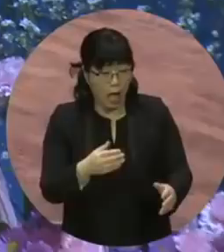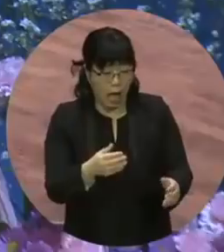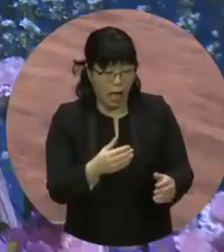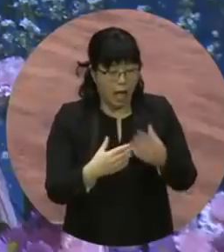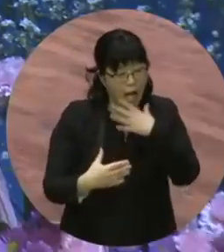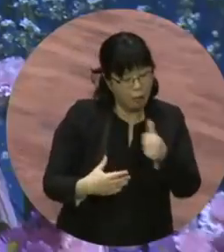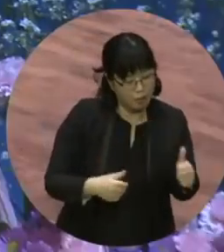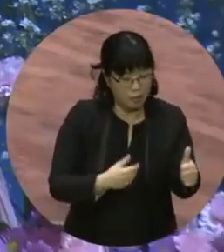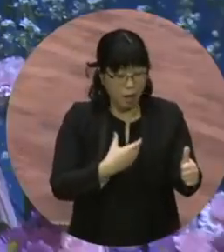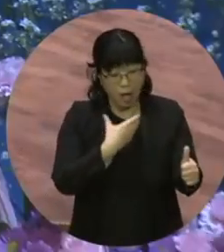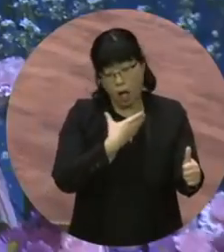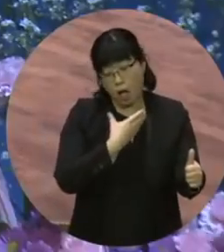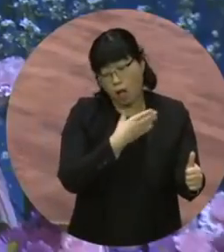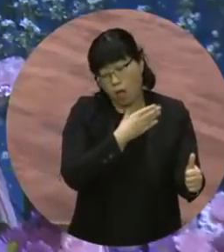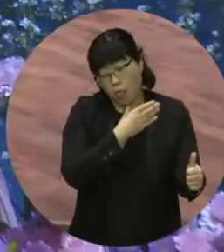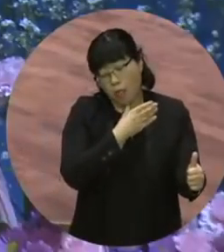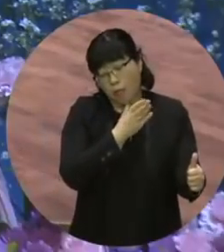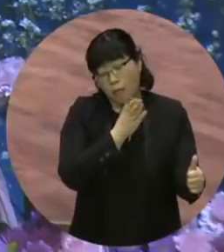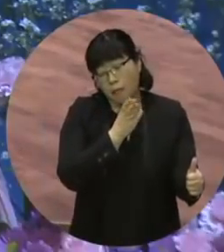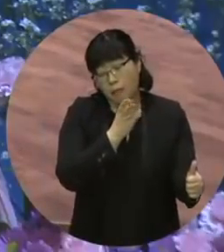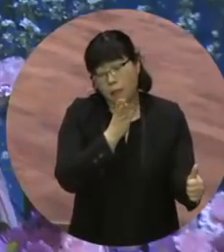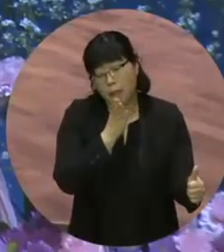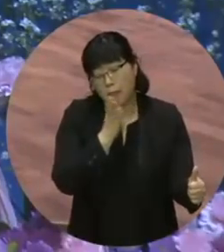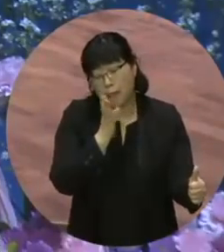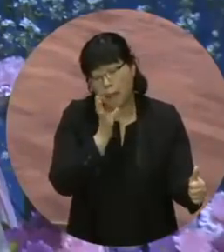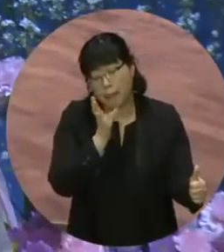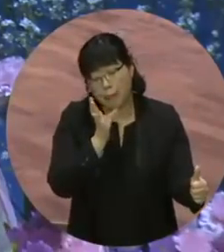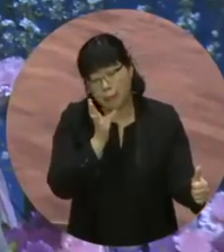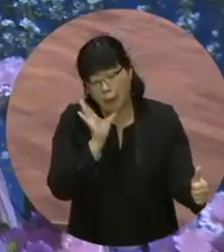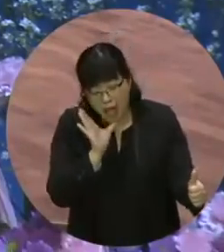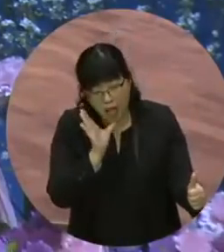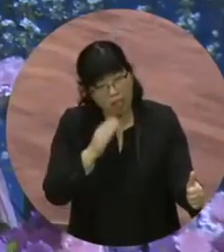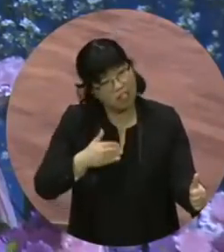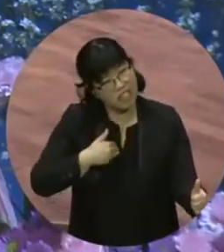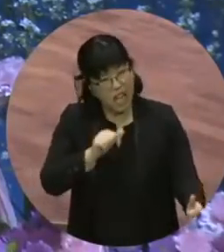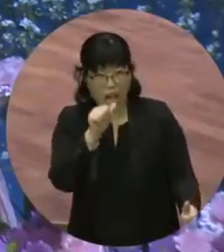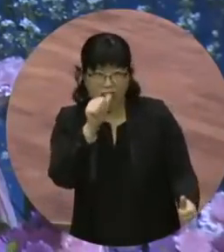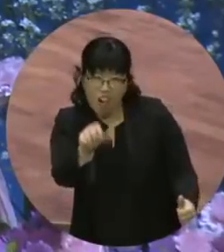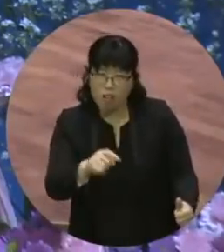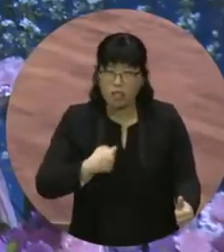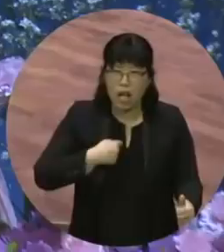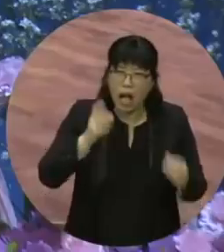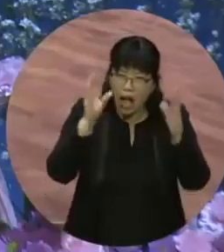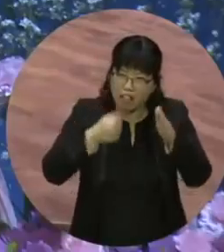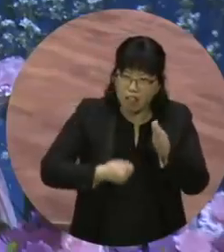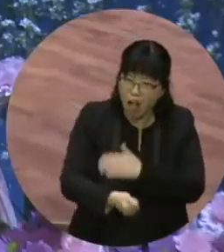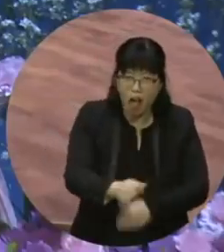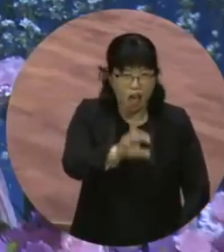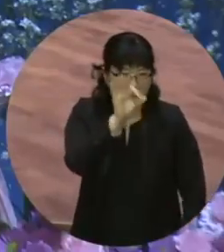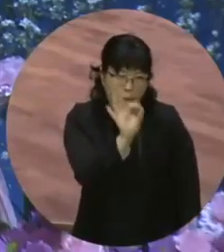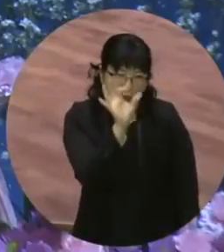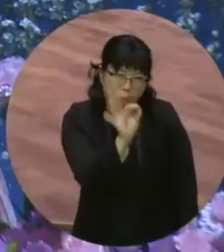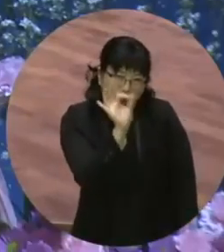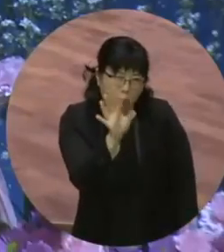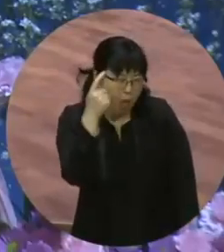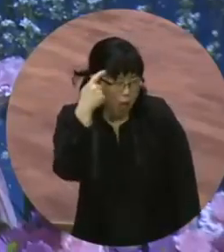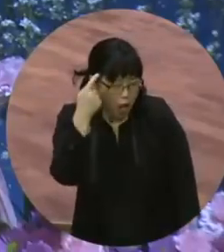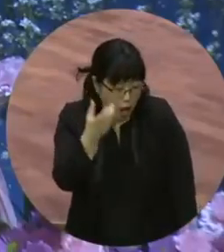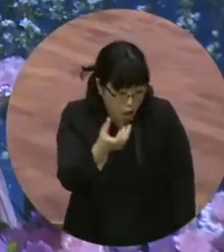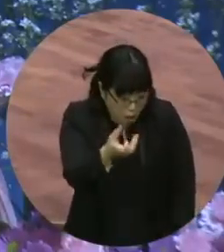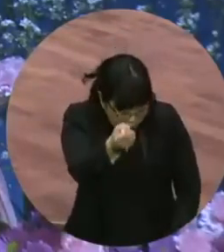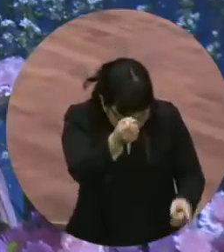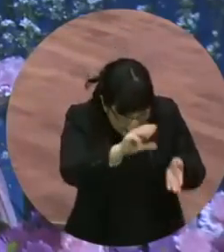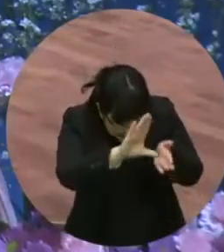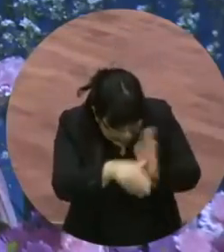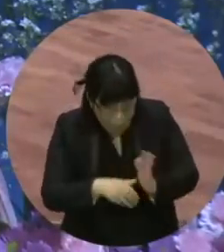그래서 99세 했다가 기다렸단 말이에요. 이때 하나님 나타났단 말이에요. 하나님께서 나타나서 아브라함에게